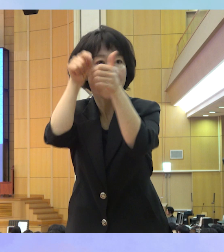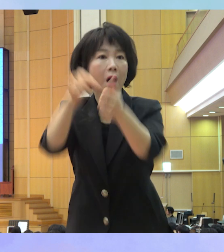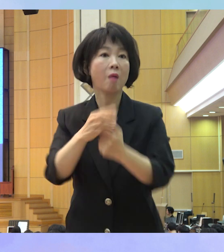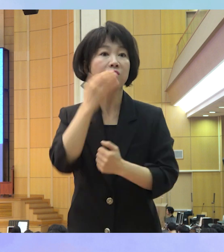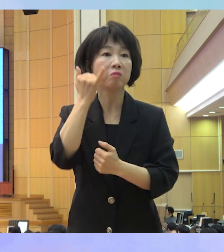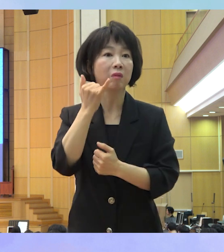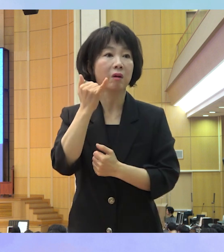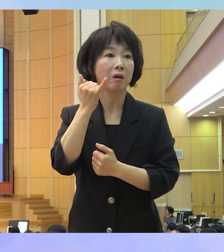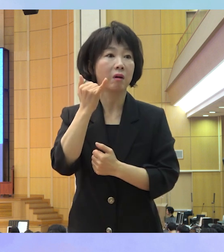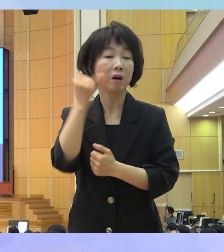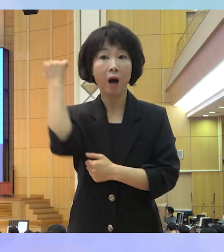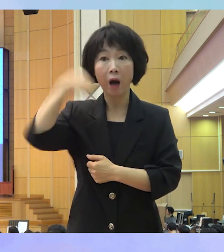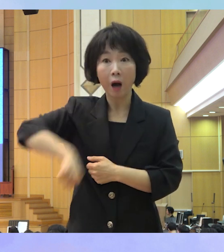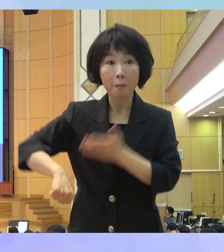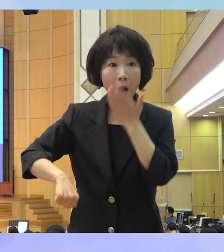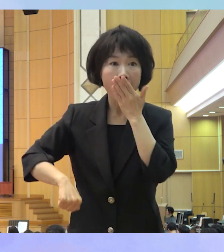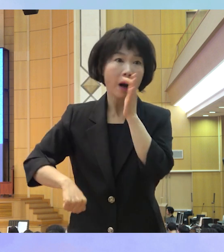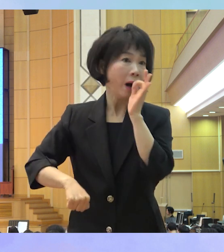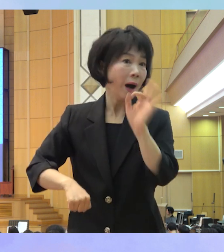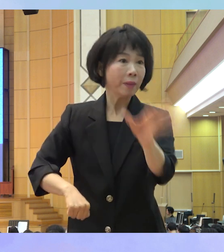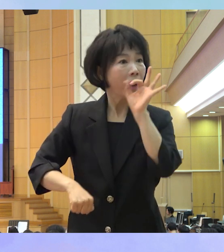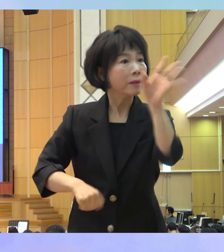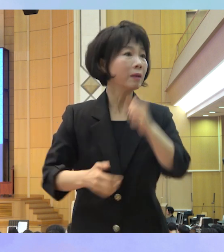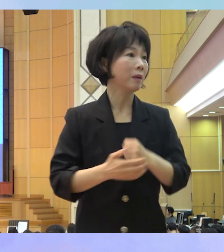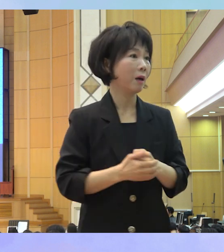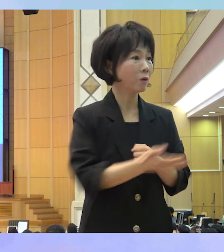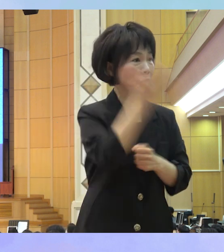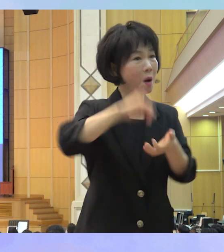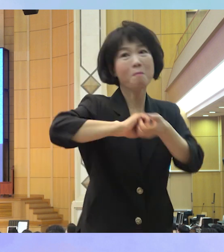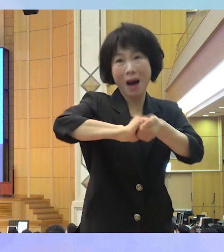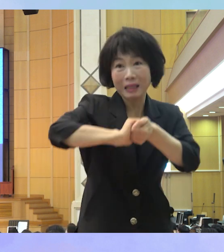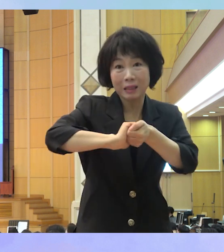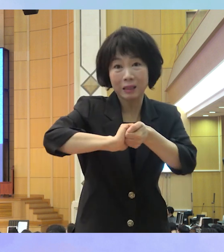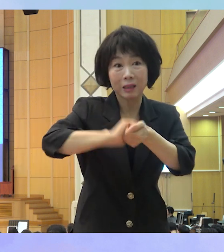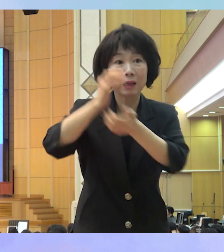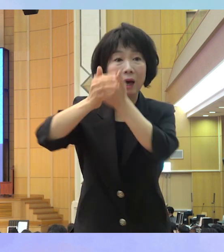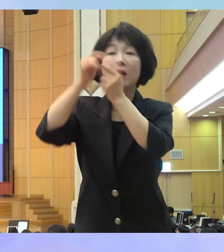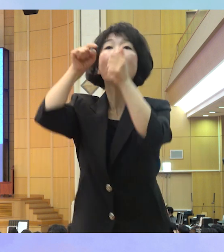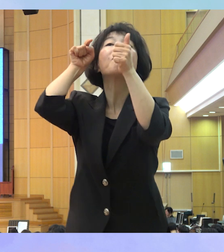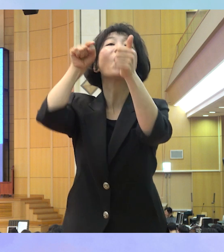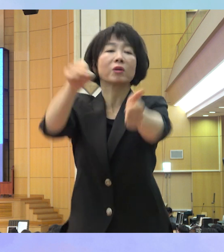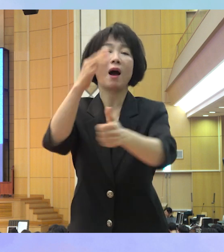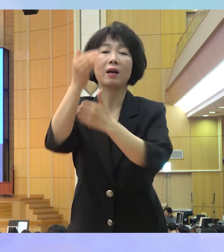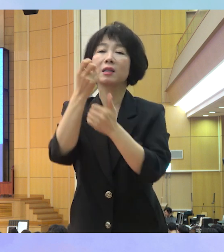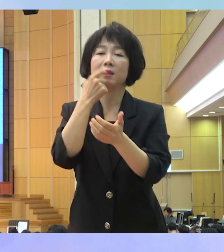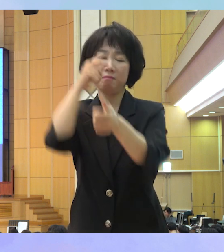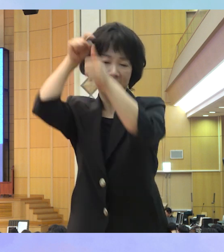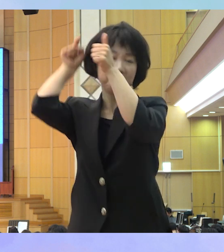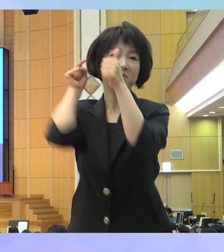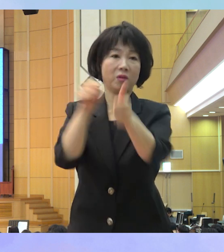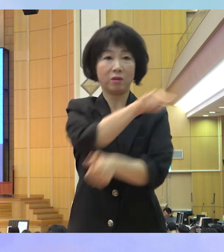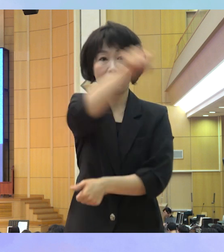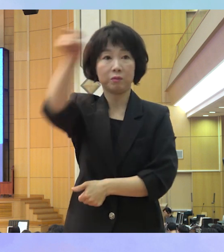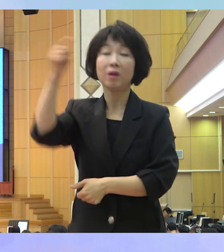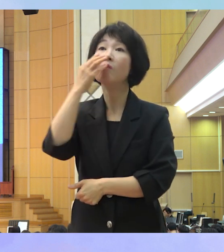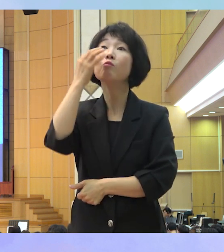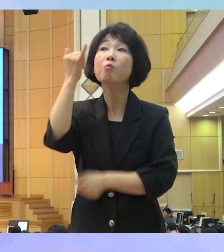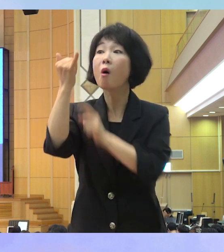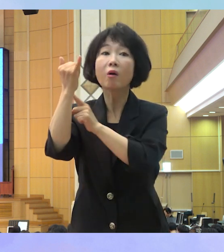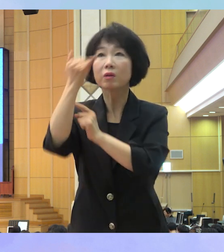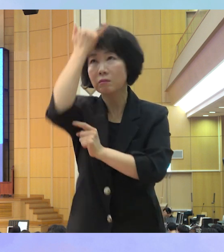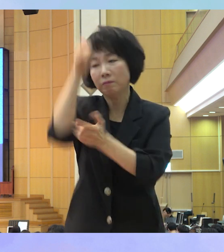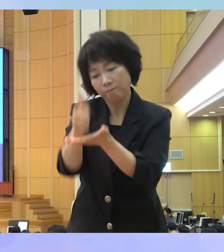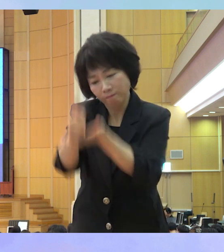부모님을 공경해야 되는 것은 해도 되고 안 해도 되고가 아니라 성경에서는 하나님이 우리에게 명령하신